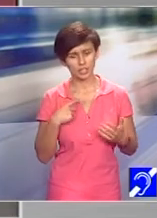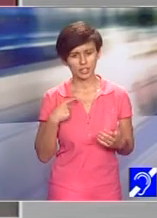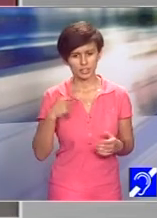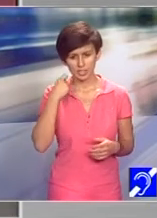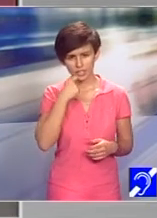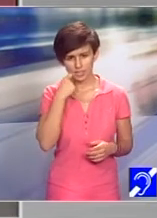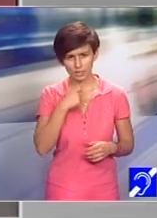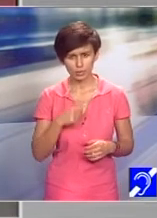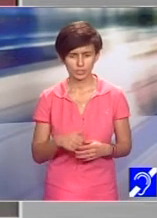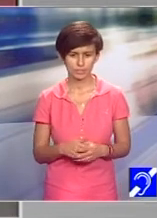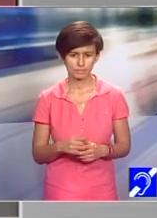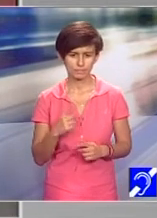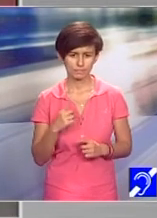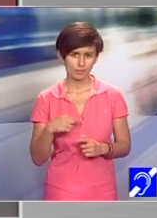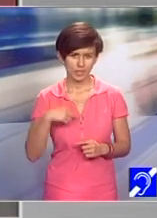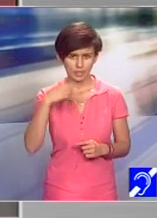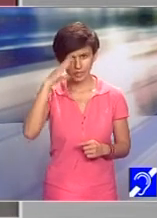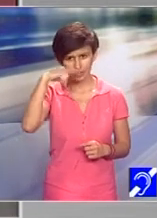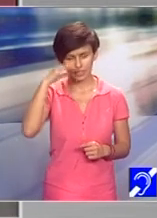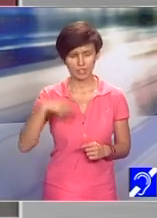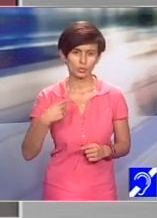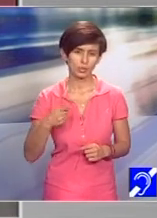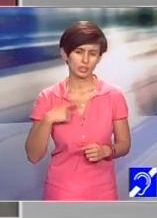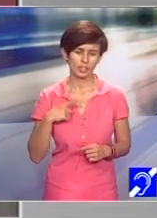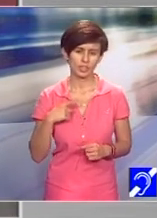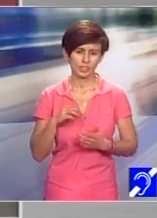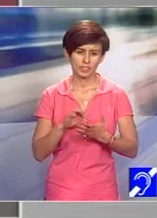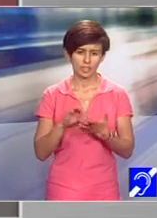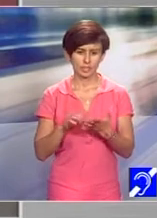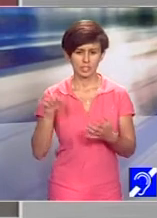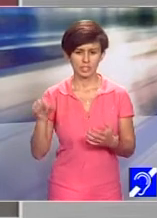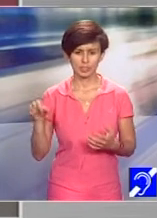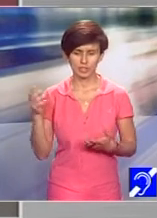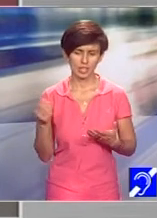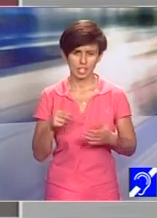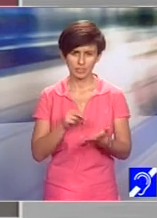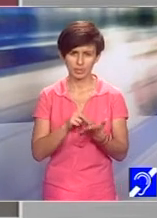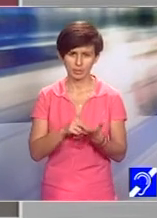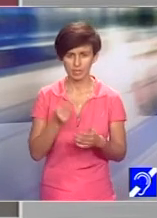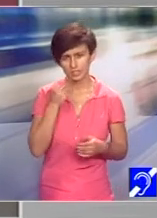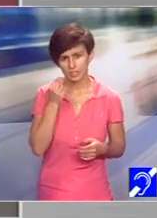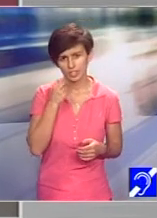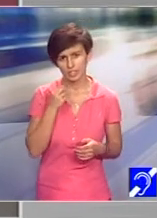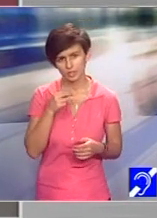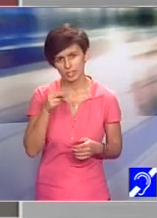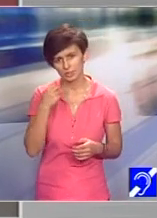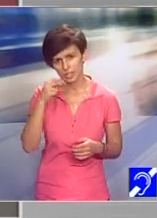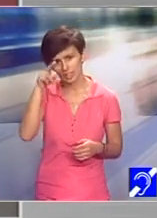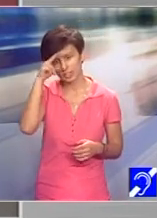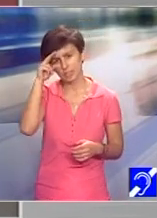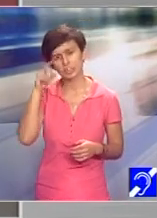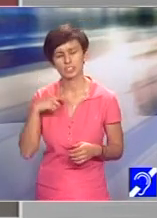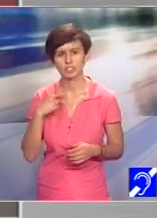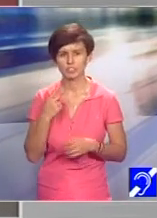ajuns încă, mai aveți timp. Zilele următoare vor fi prezenți cei care vă propun să degustați bunătăți germane și nu numai, iată, vor